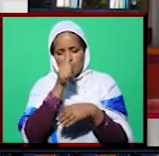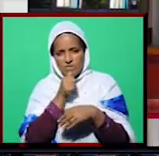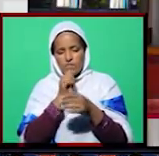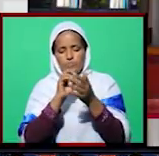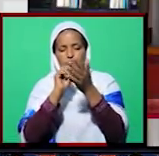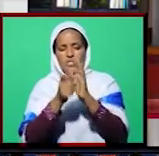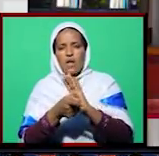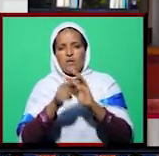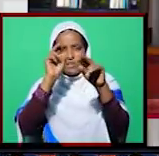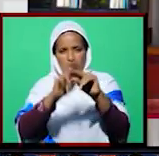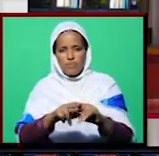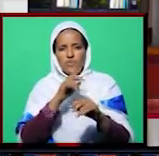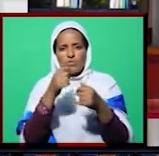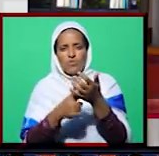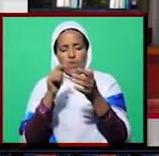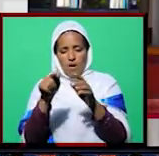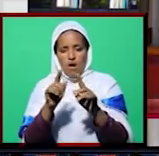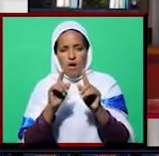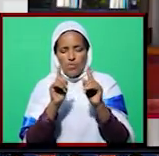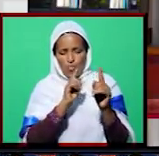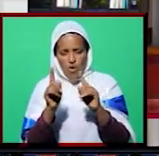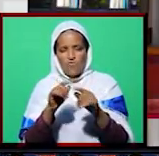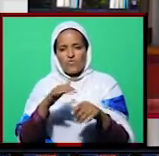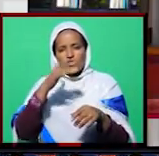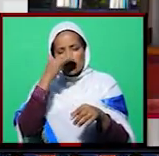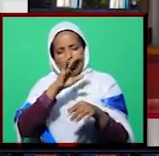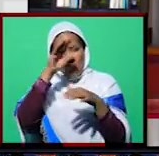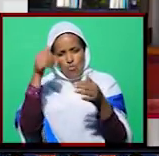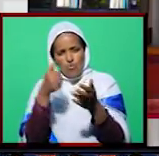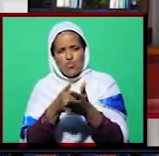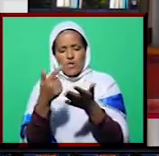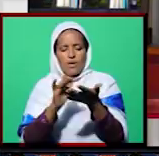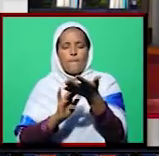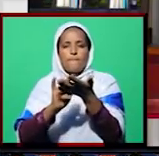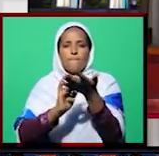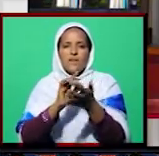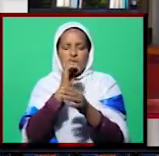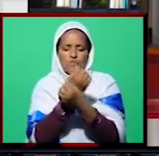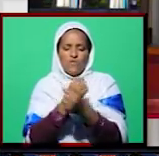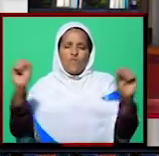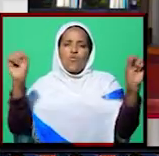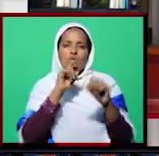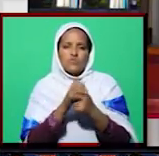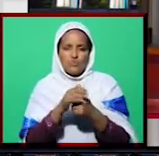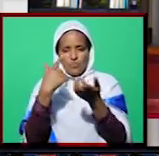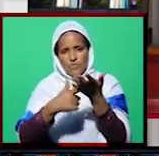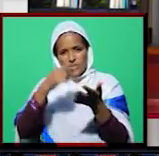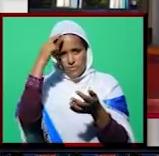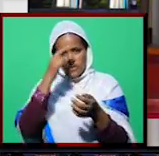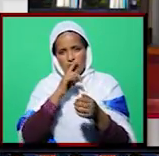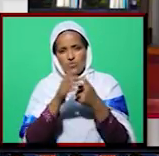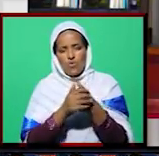በሚስጥር በመሳሌ ተቀመጠ ነው። ሌላው የጧፉ ኩስታሪ ሽታው ሁሉ ይሄ መድኃኒት ነው፣ ፈዋሽ